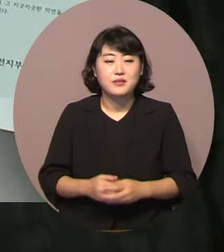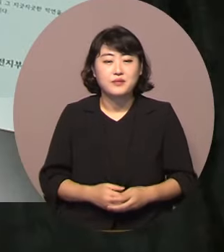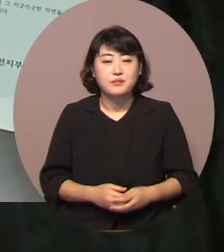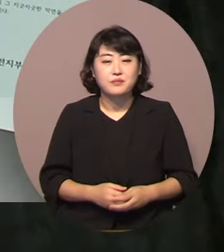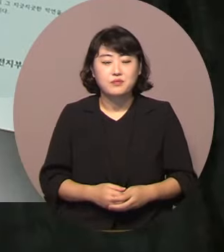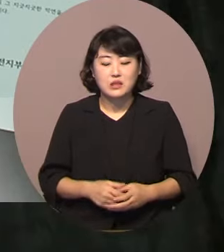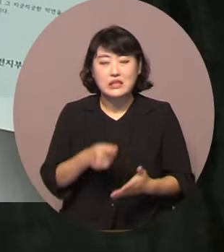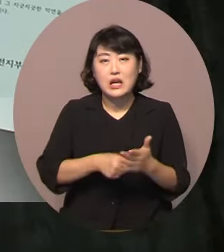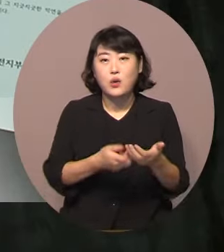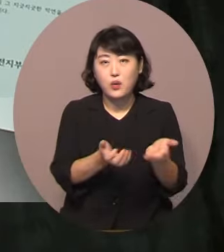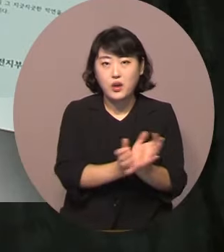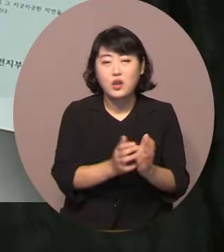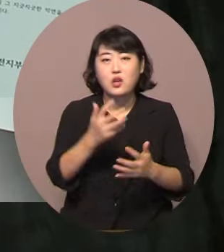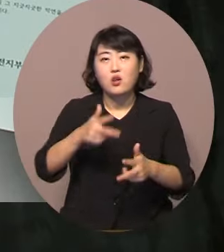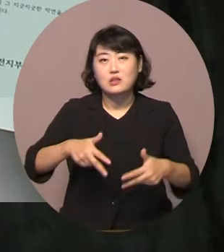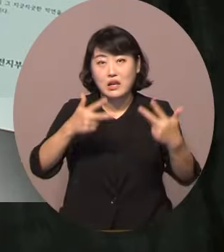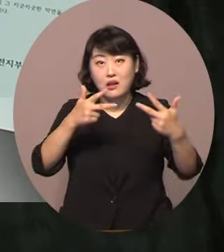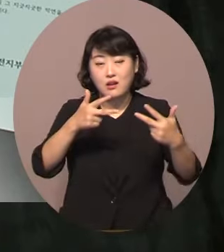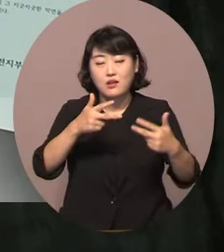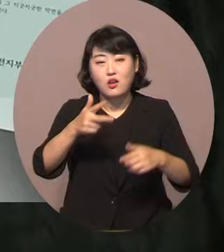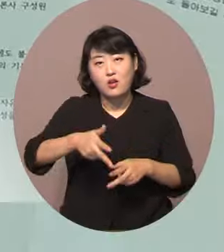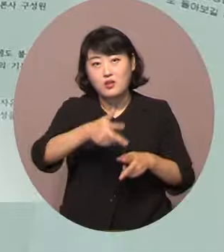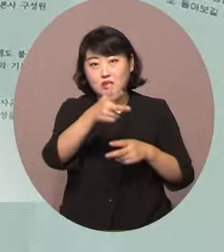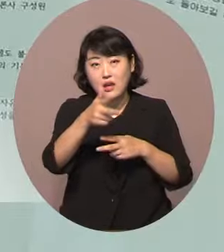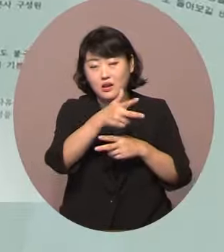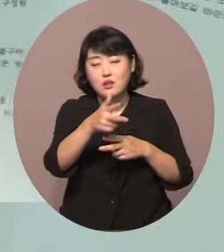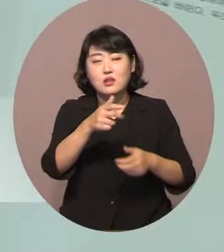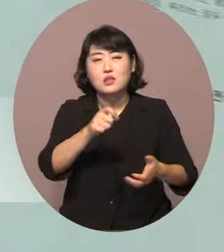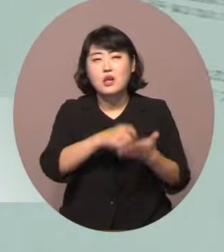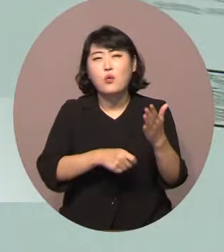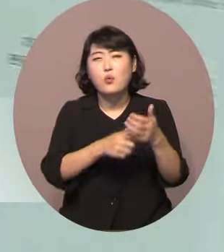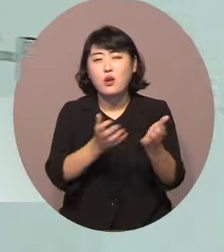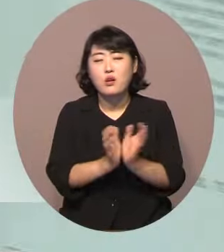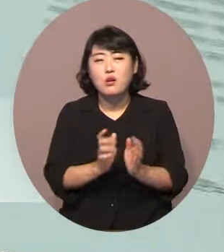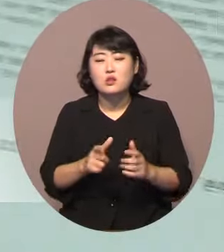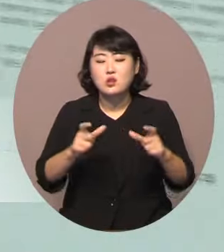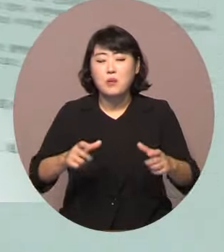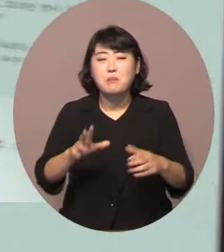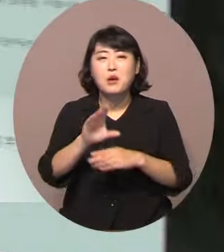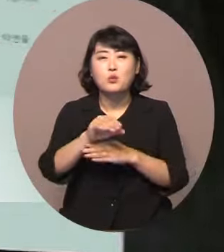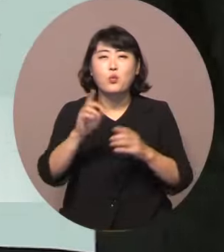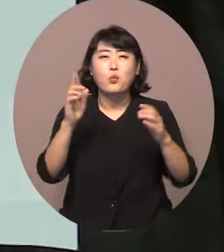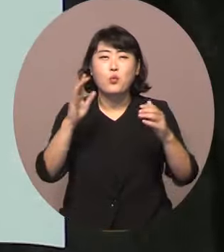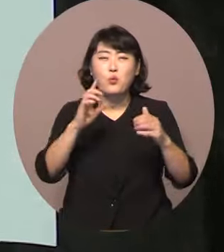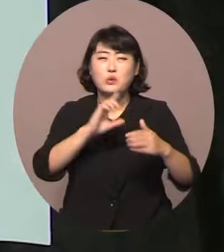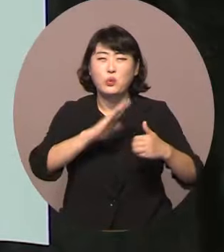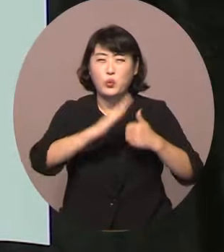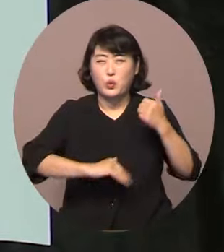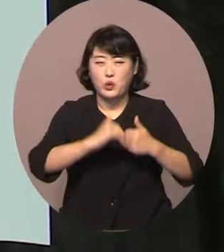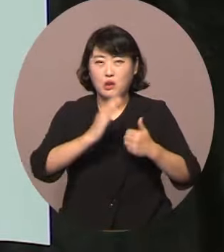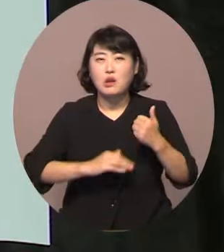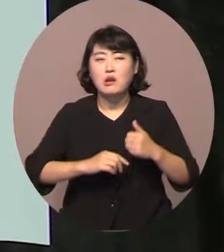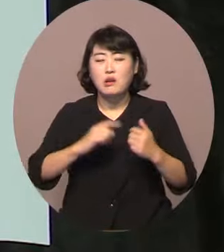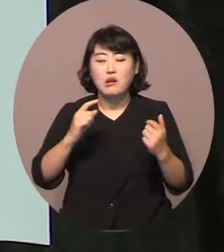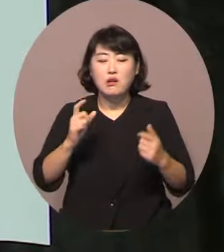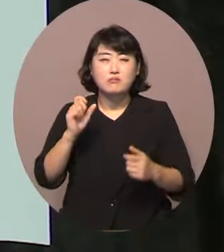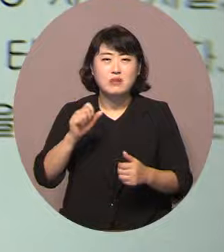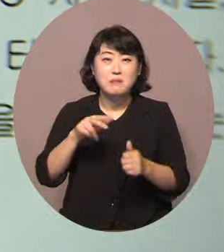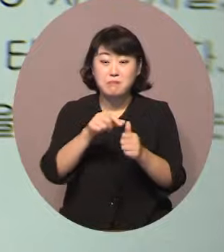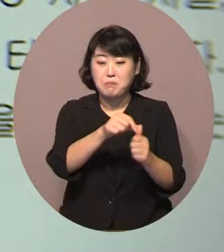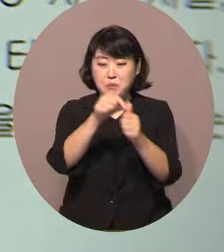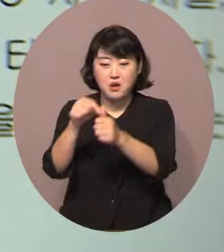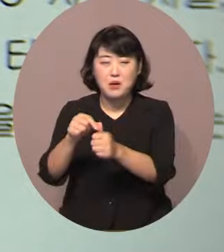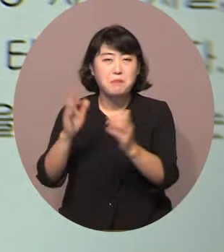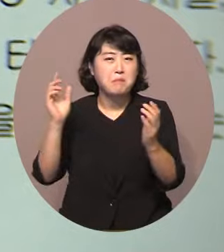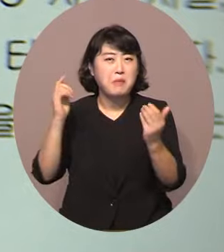MBC 기자회 영상 기자회 지역 방송을 훼손한이 후보자의 방통위원장 임명을 강력 반대한다고